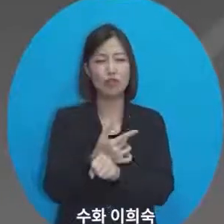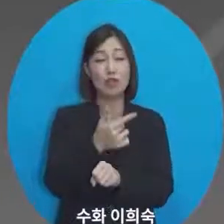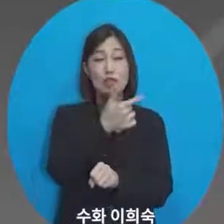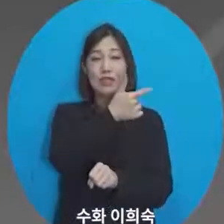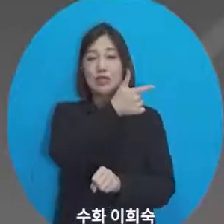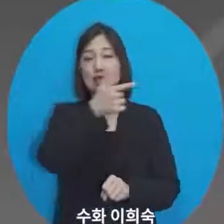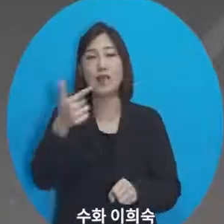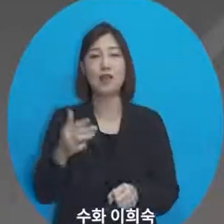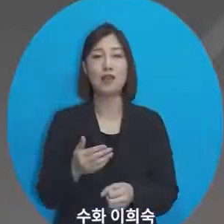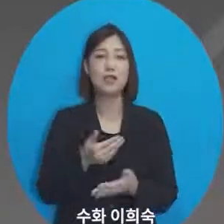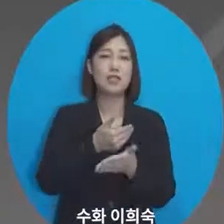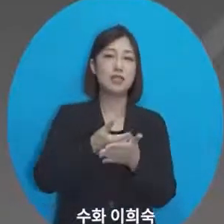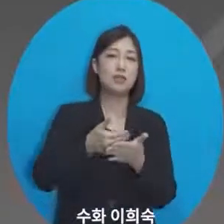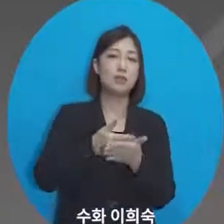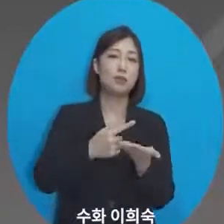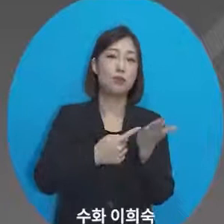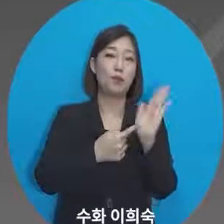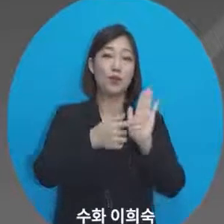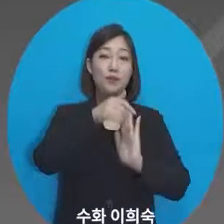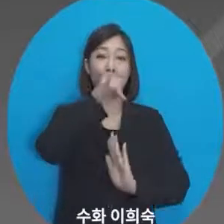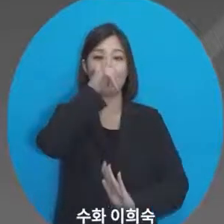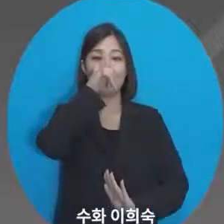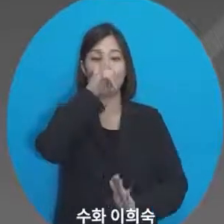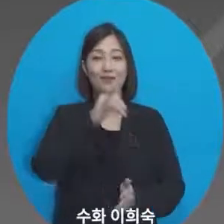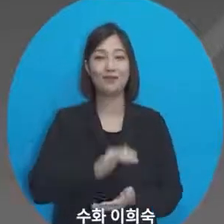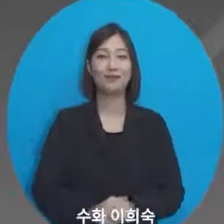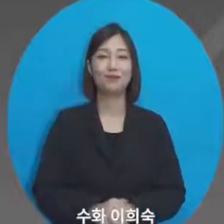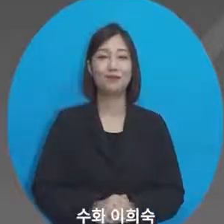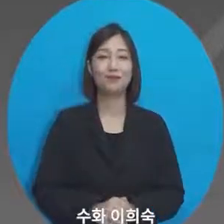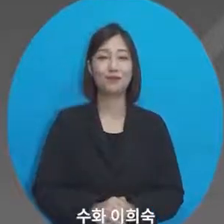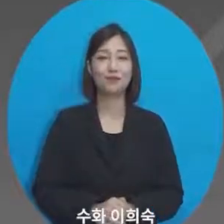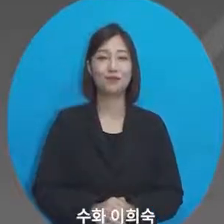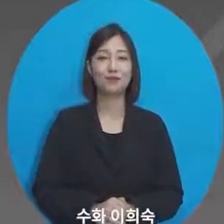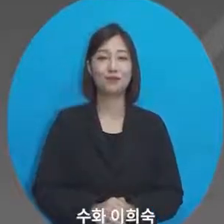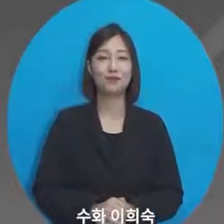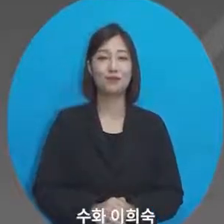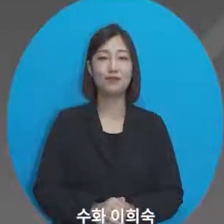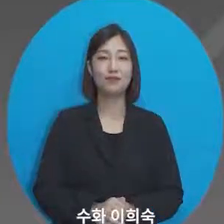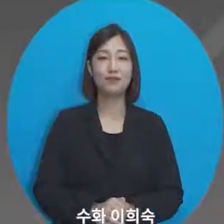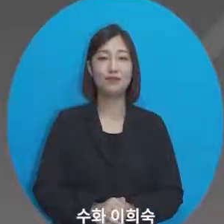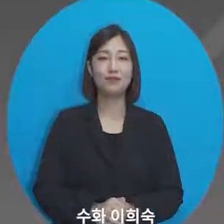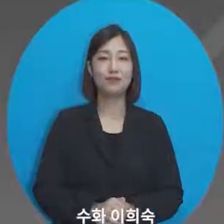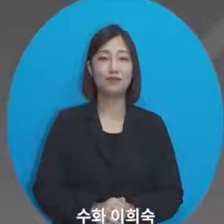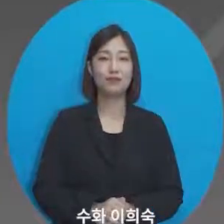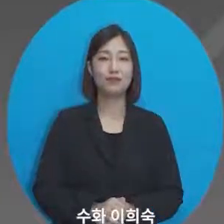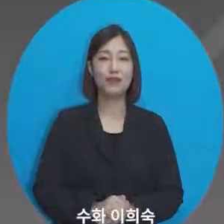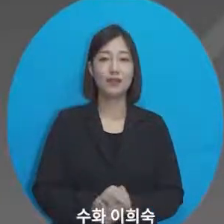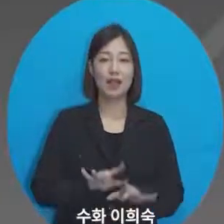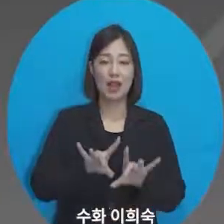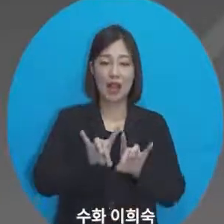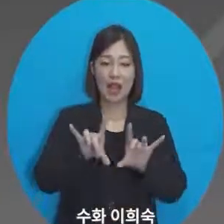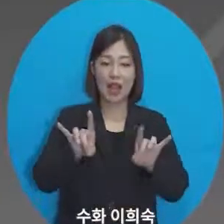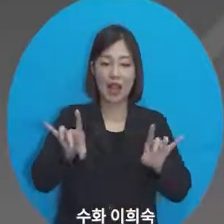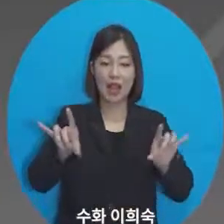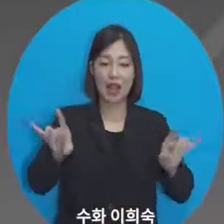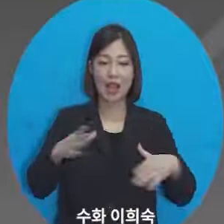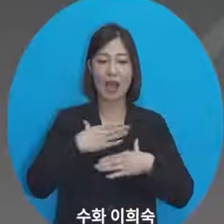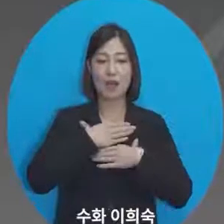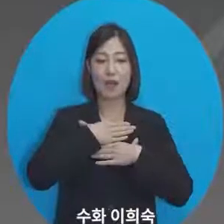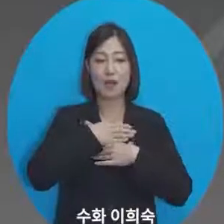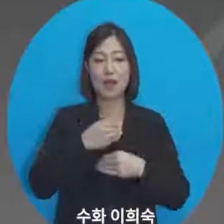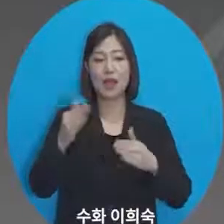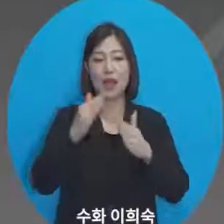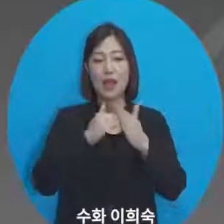만든 픽토그램들을 주요 지점에 연속적으로 설치하고 있다라고 할 수가 있고, 각종 편의시설 같은